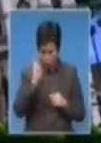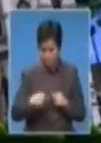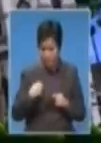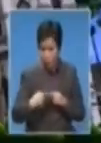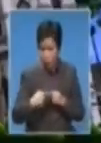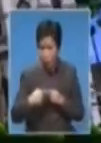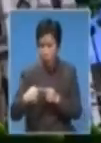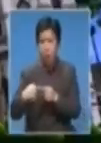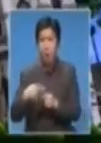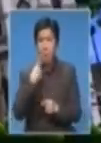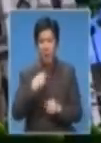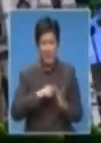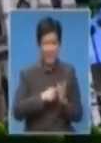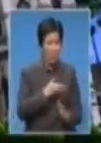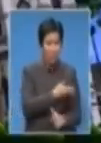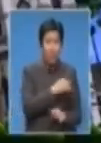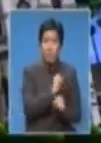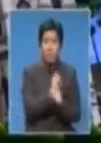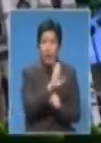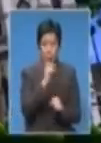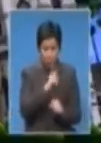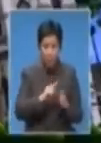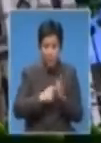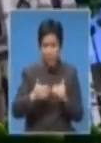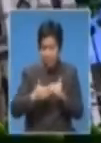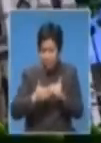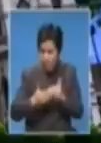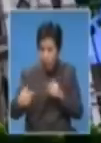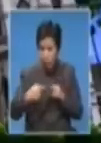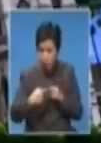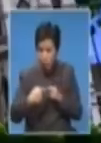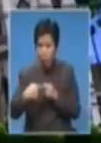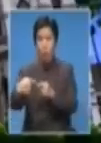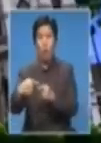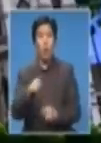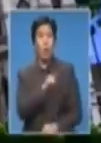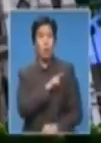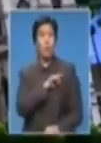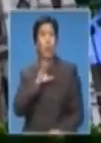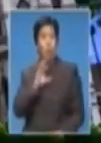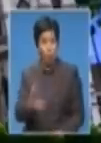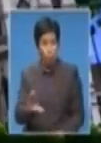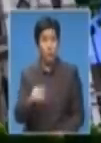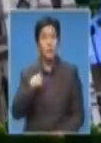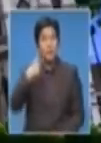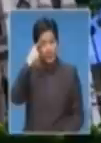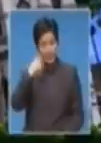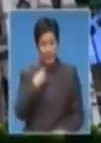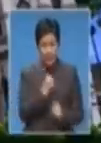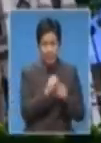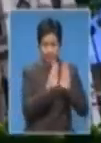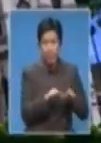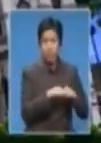ไม่ใช่ไปลือของผมตั้งแต่แรกเพราะนี้รัฐบาลก็เดินหน้ามาอย่างนี้เป็นความรับผิดชอบของรัฐบาลของคสช.ผมต้องการวางรูปแบบ